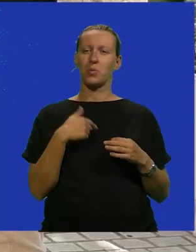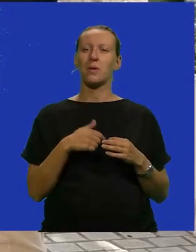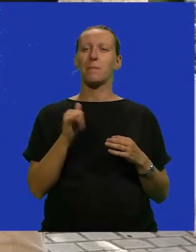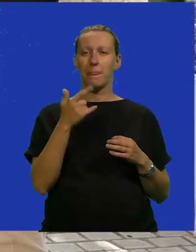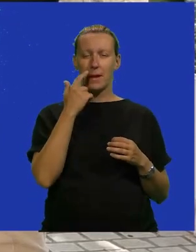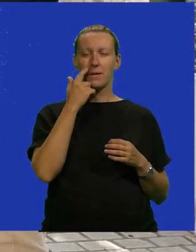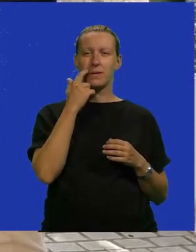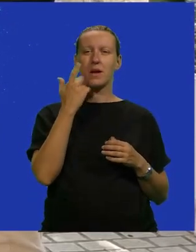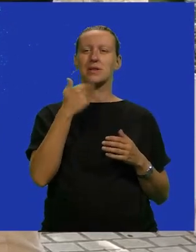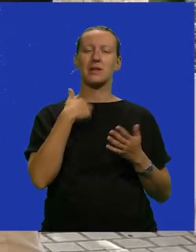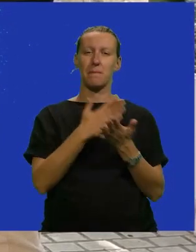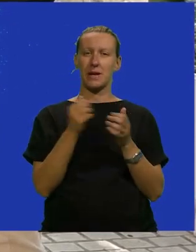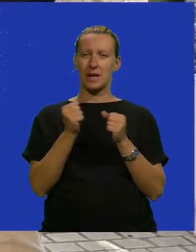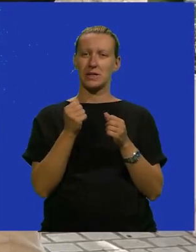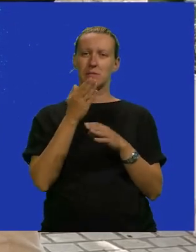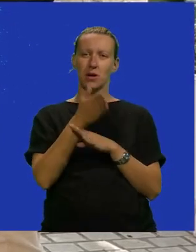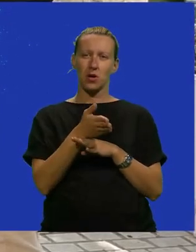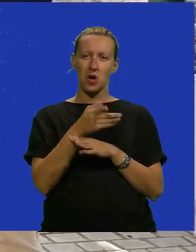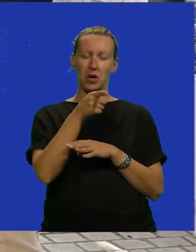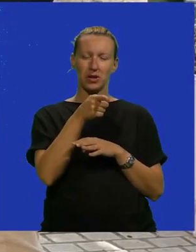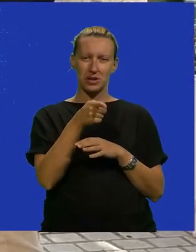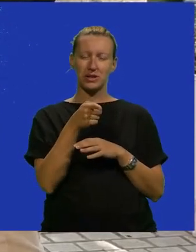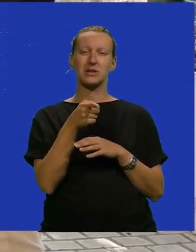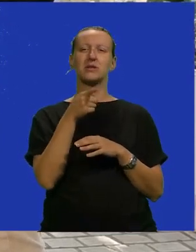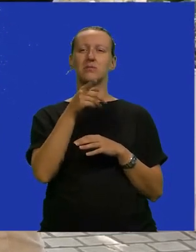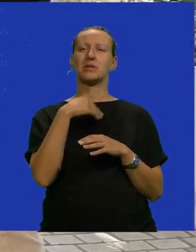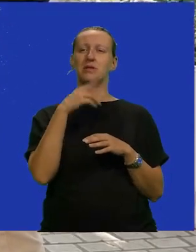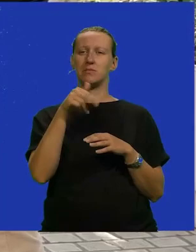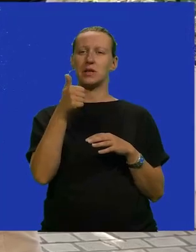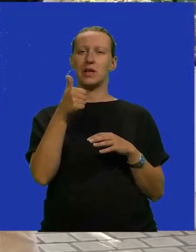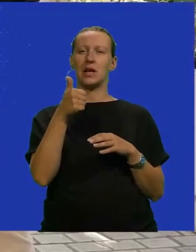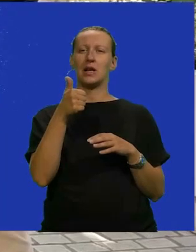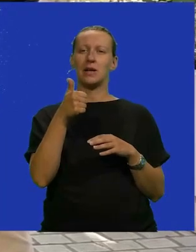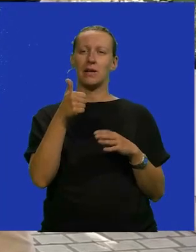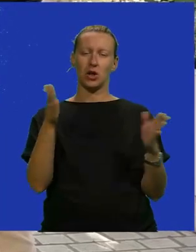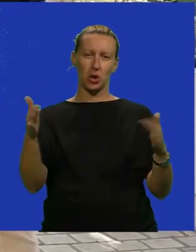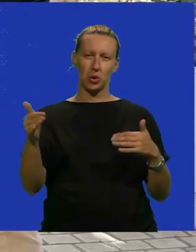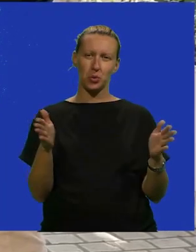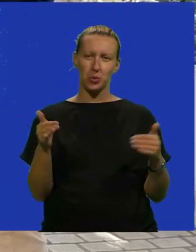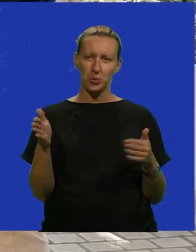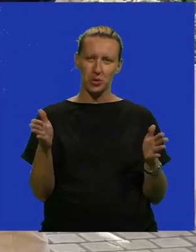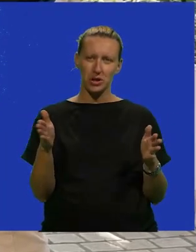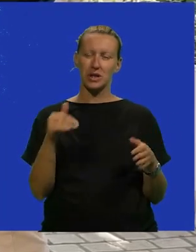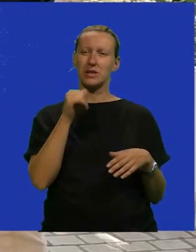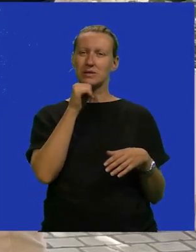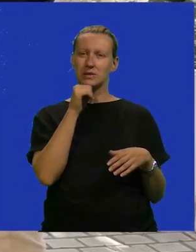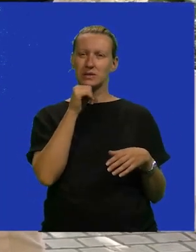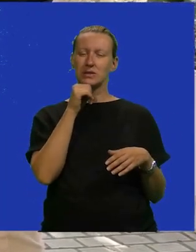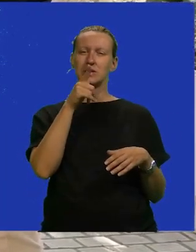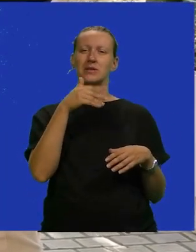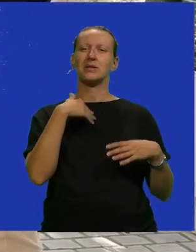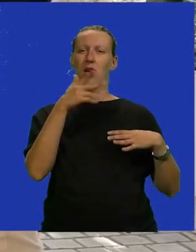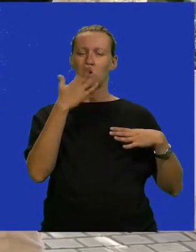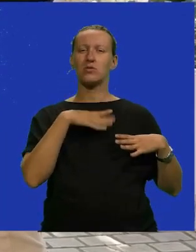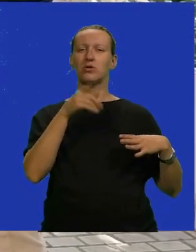da? Je, kad sam bila zimus kod njih, pa sam imala jednu kartonsku kutiju i ja velim,